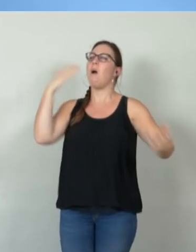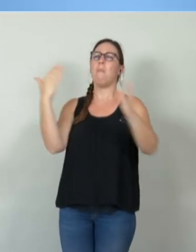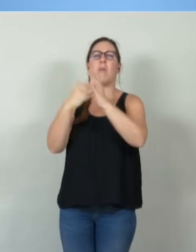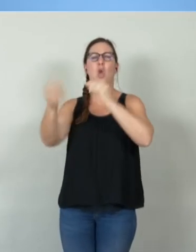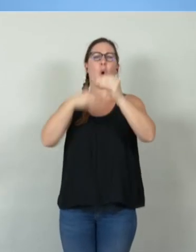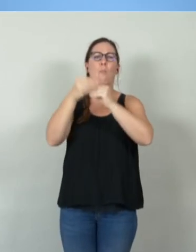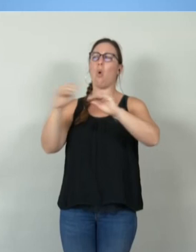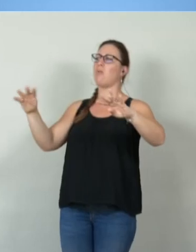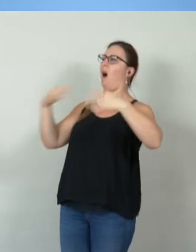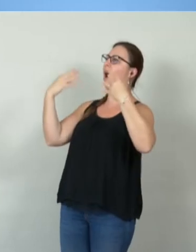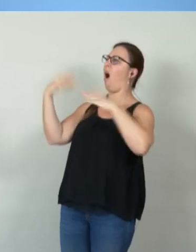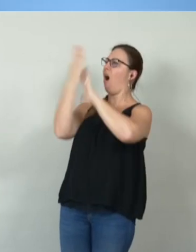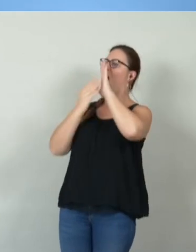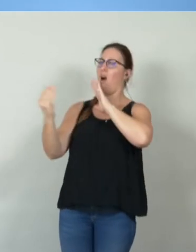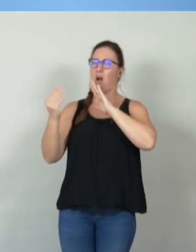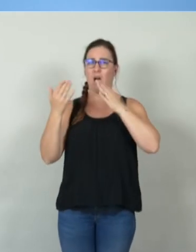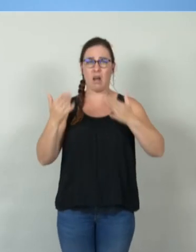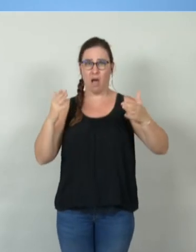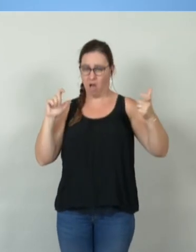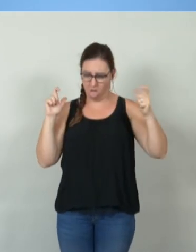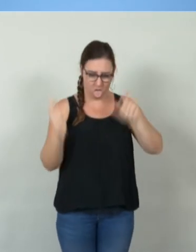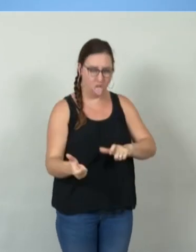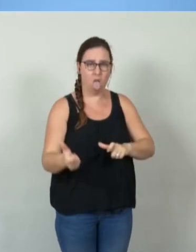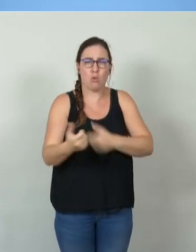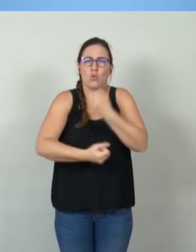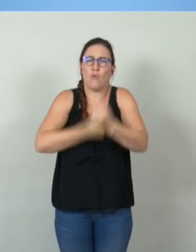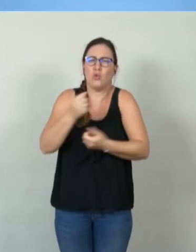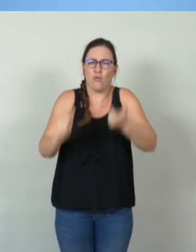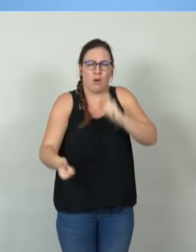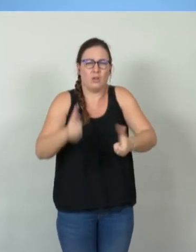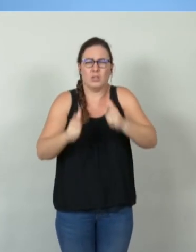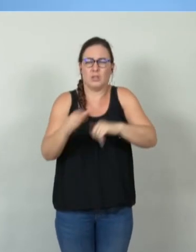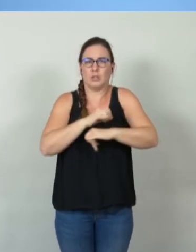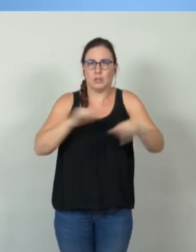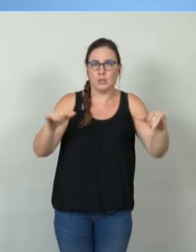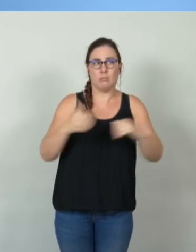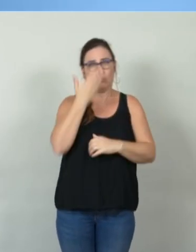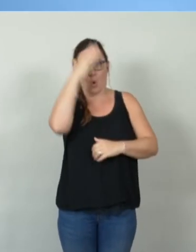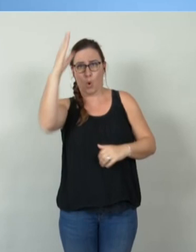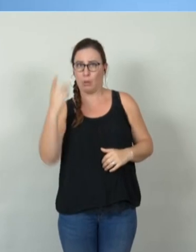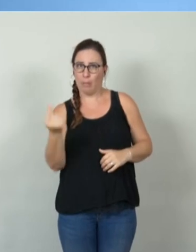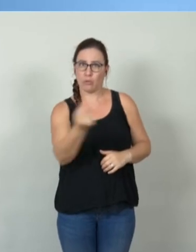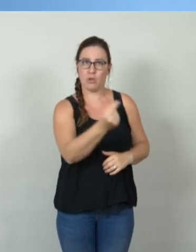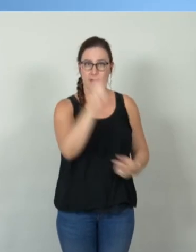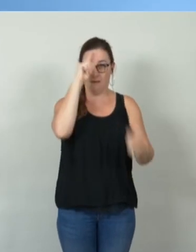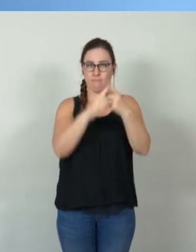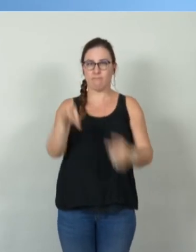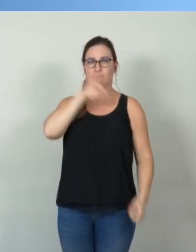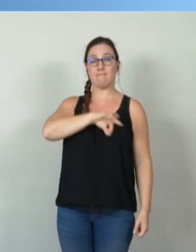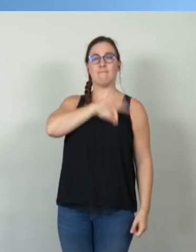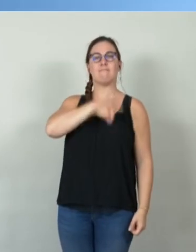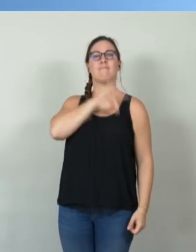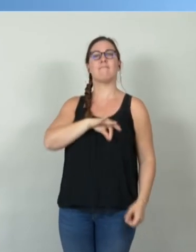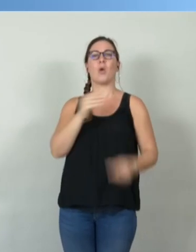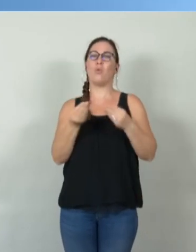et qui souffrent aujourd'hui comme jamais elle dit que de nombreux acteurs explicitement lucratifs ou ce masquant sous